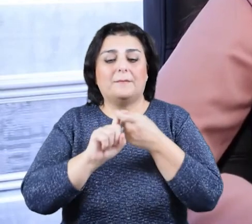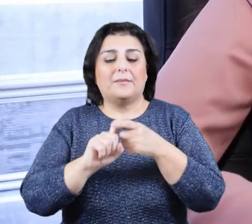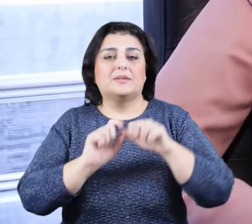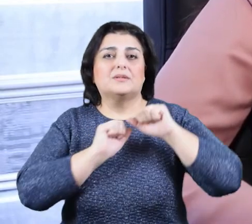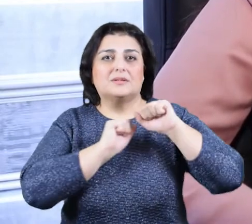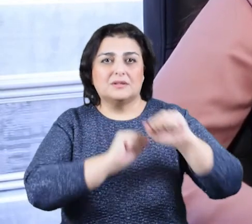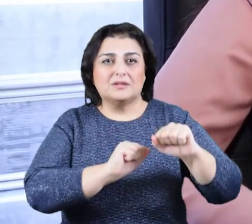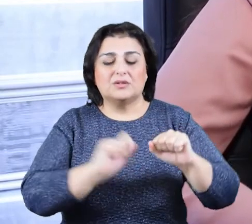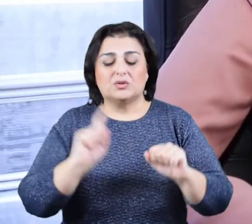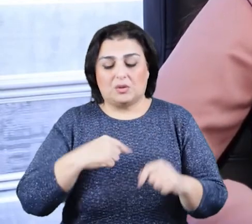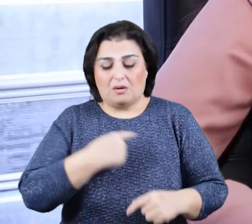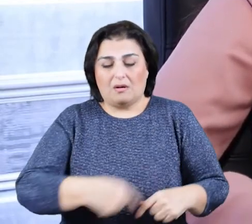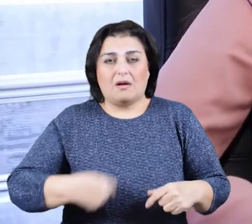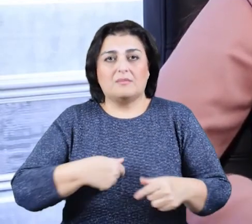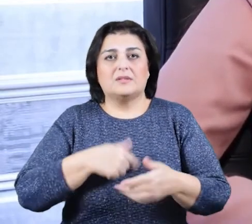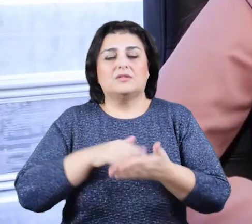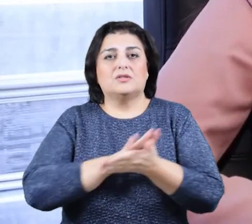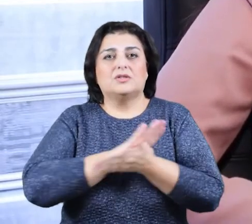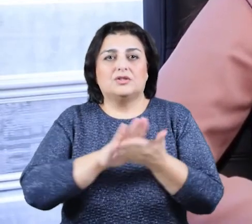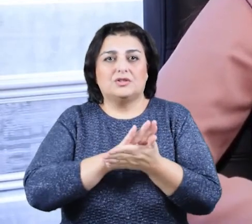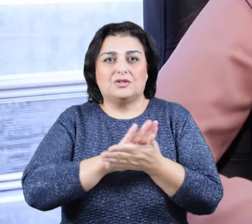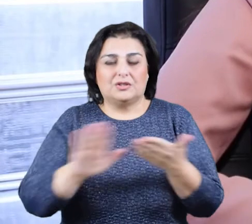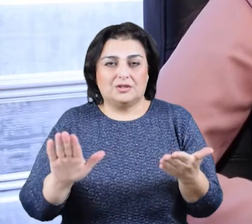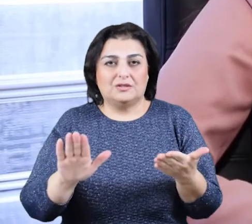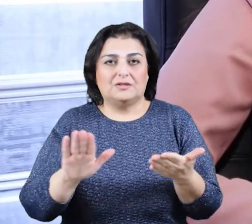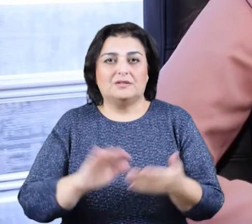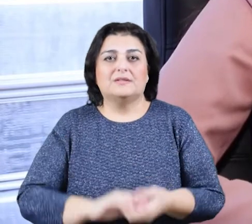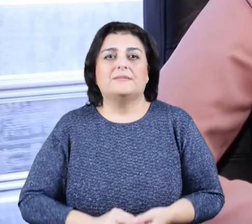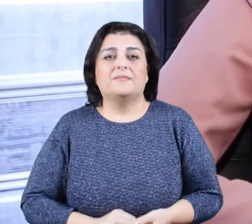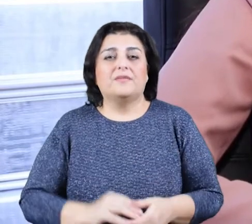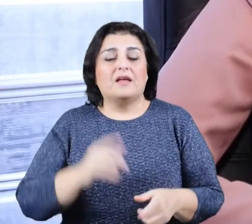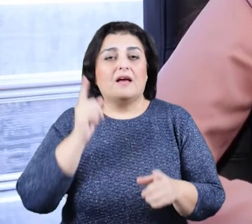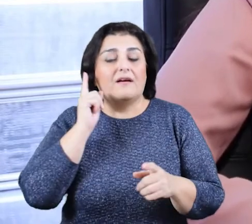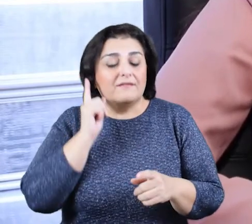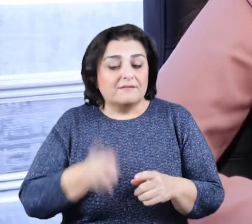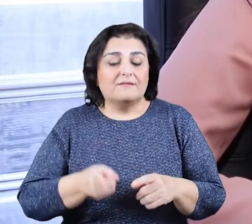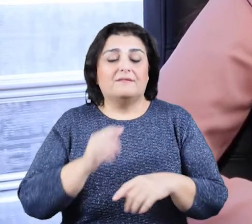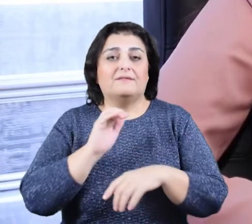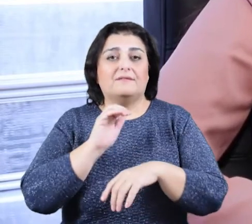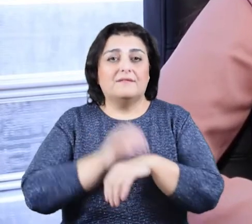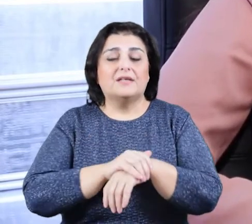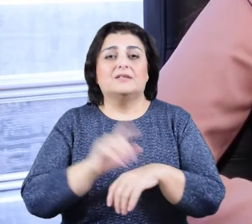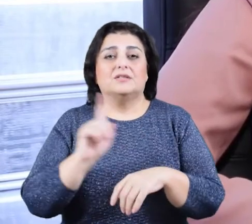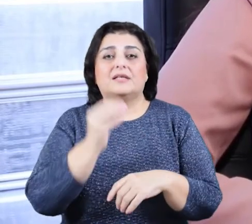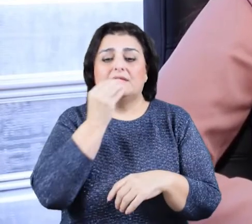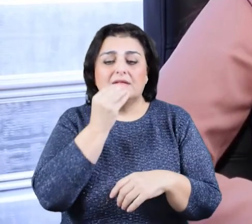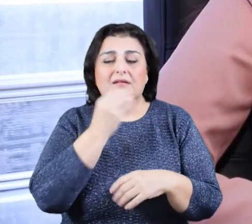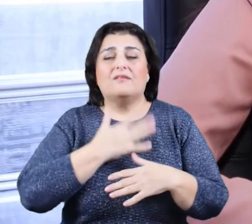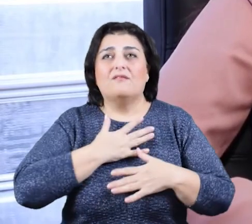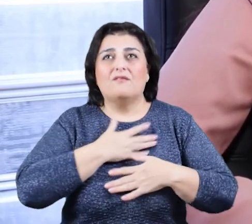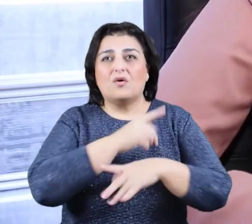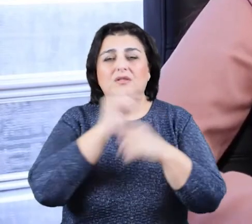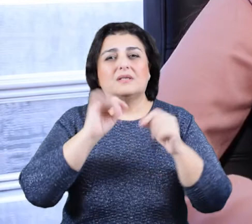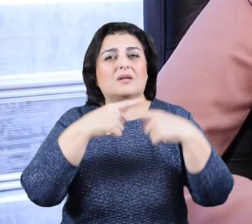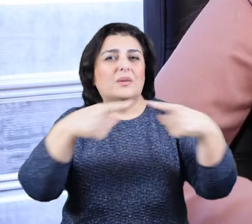yəni sterilliyini təmin etmək üçündür peyvəndin və kifayət qədər az rəqəmlərlə ölçülə biləcək miqdardadır. Bizim əslində ətraf mühitdən,